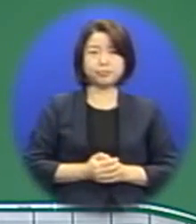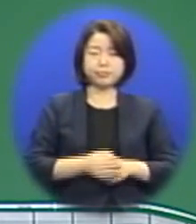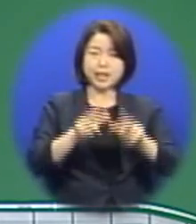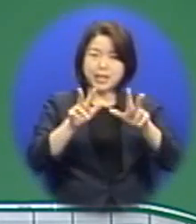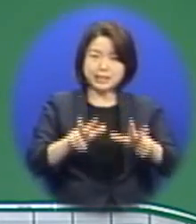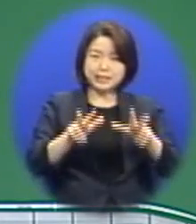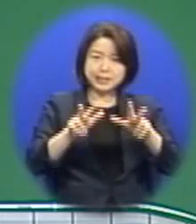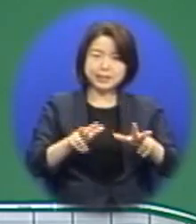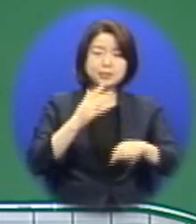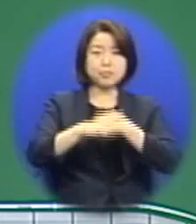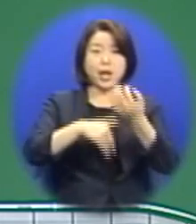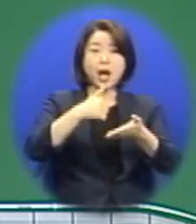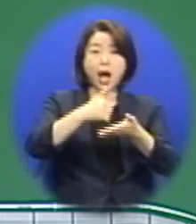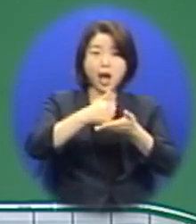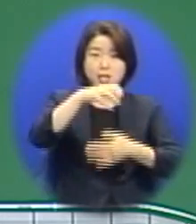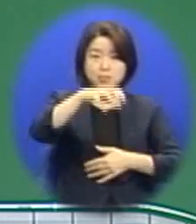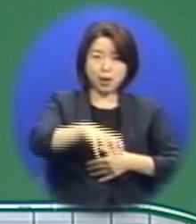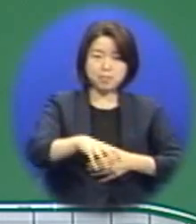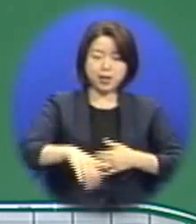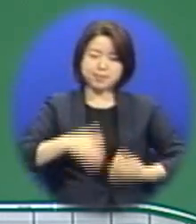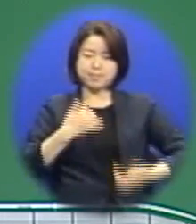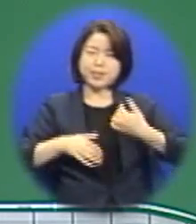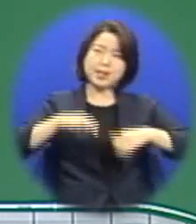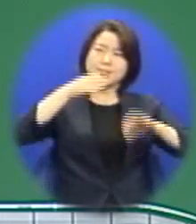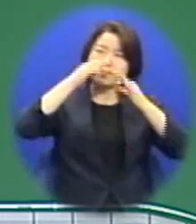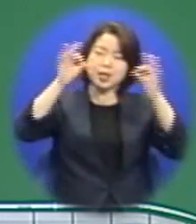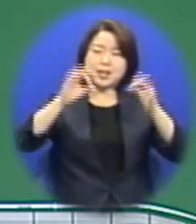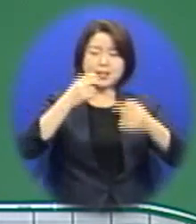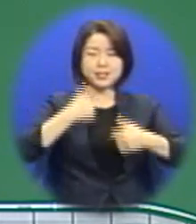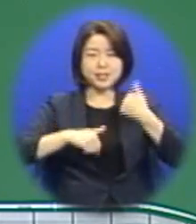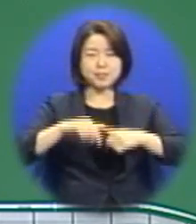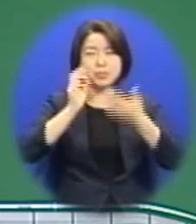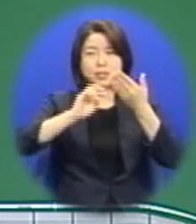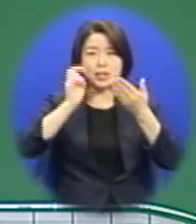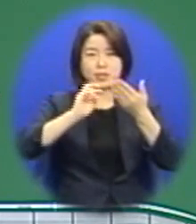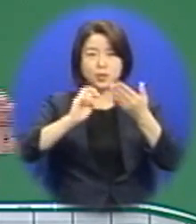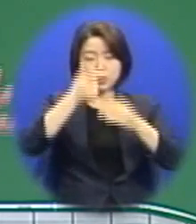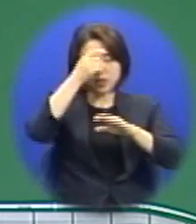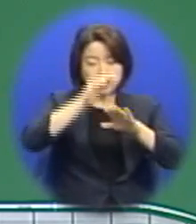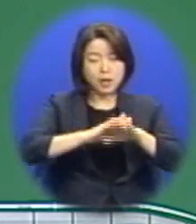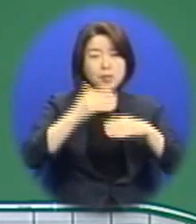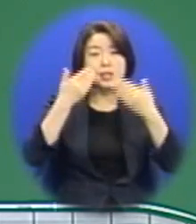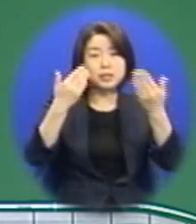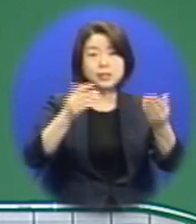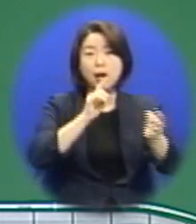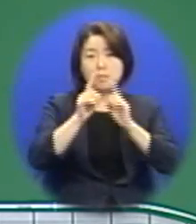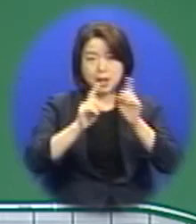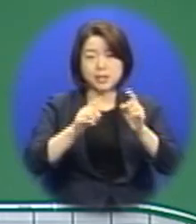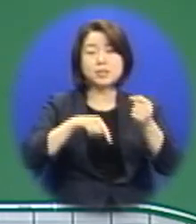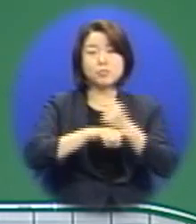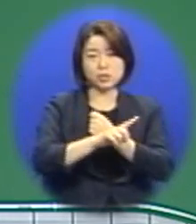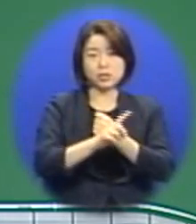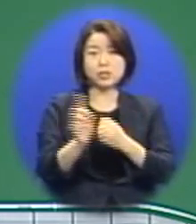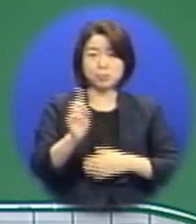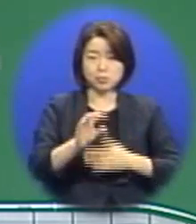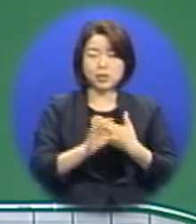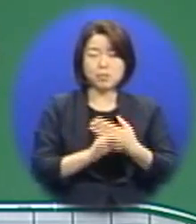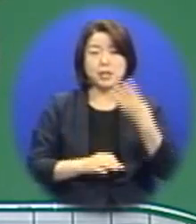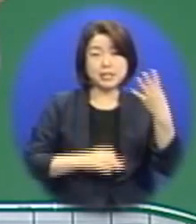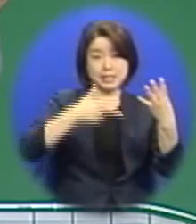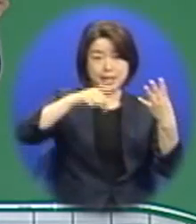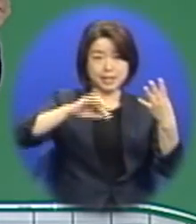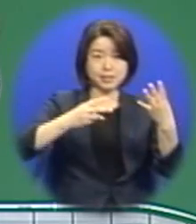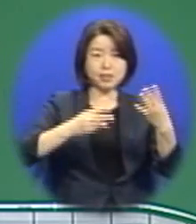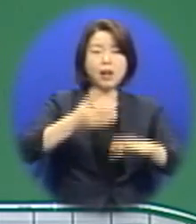지금 하나님 앞에 환호성을 지르고 기쁨의 찬송으로 예배하라고 하는 말씀은 그 말씀이에요. 4절에 보면